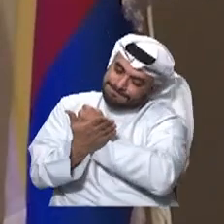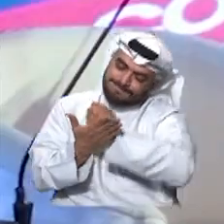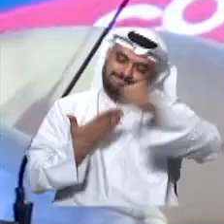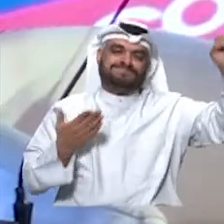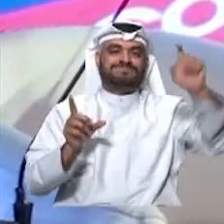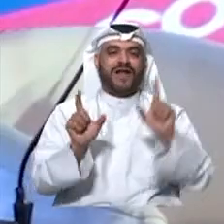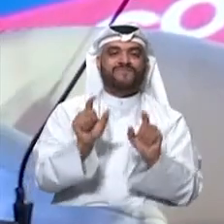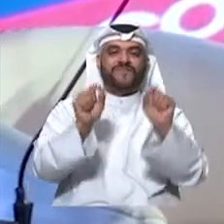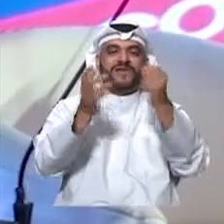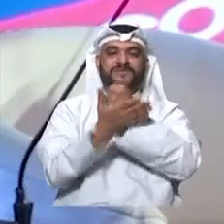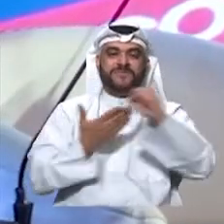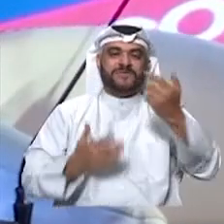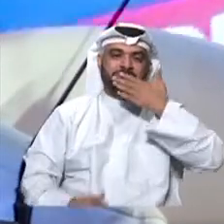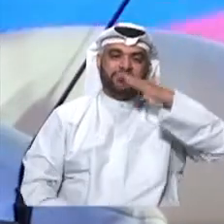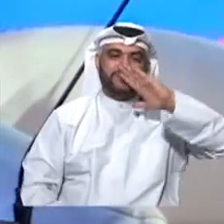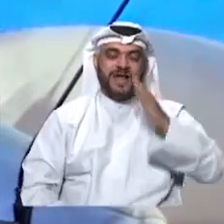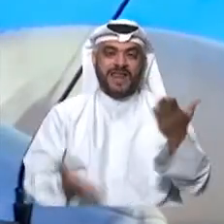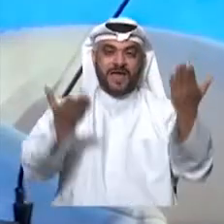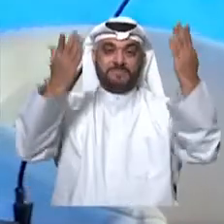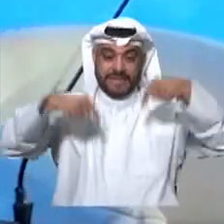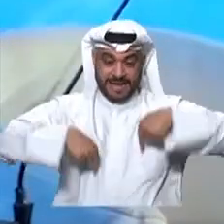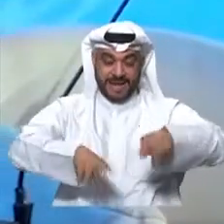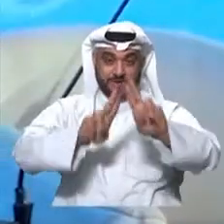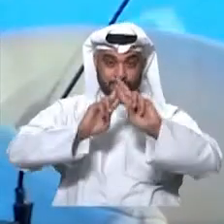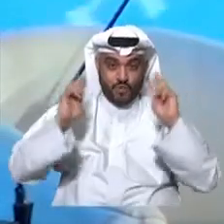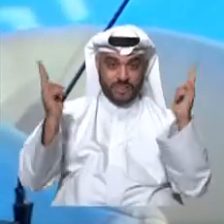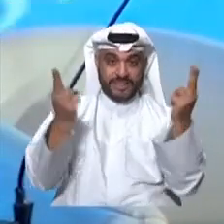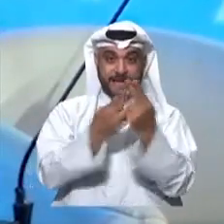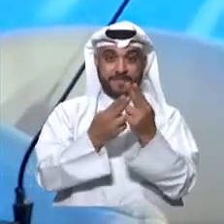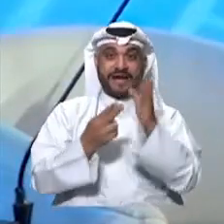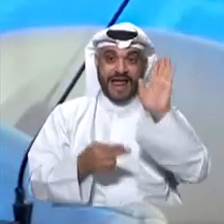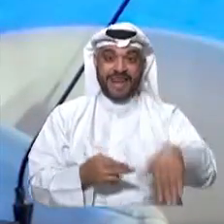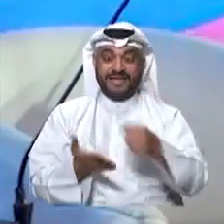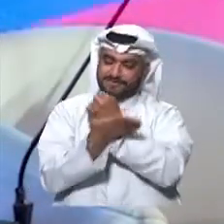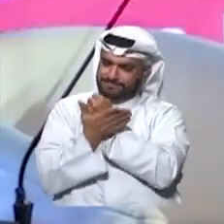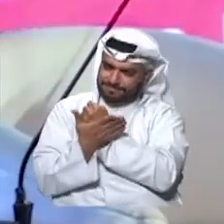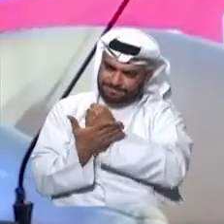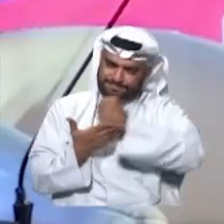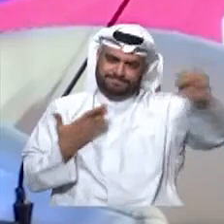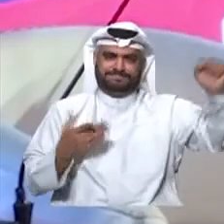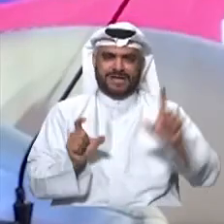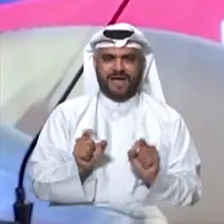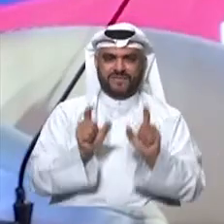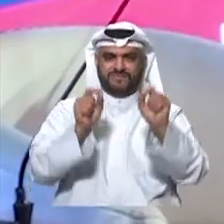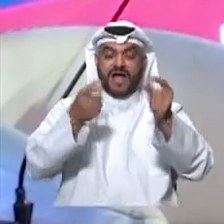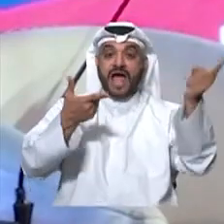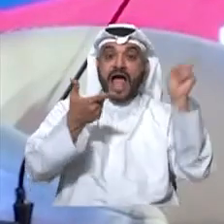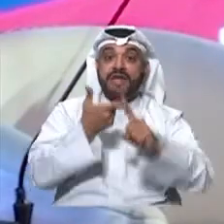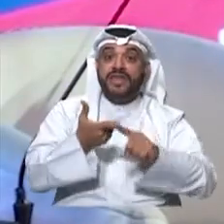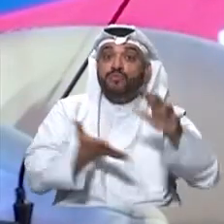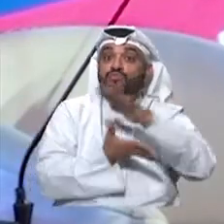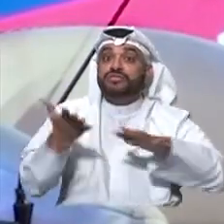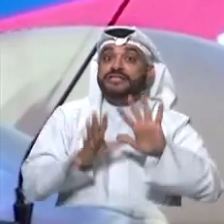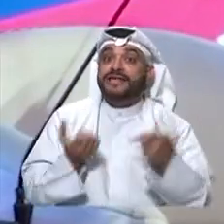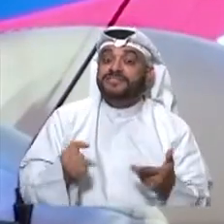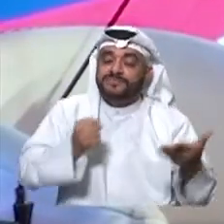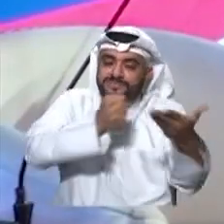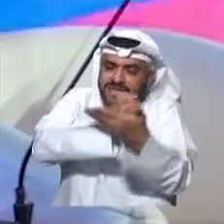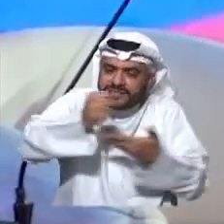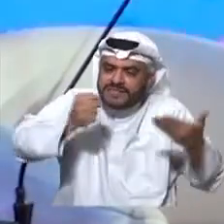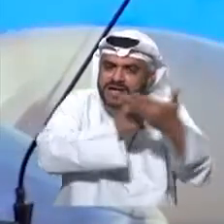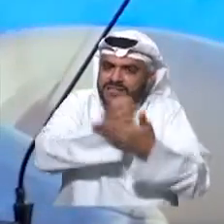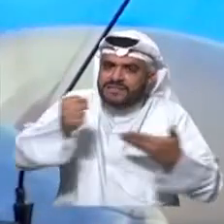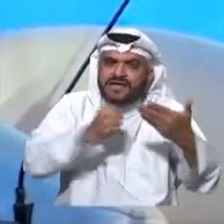المصرفي العربي في توقيت بالغ الأهمية بعد انحصار جائحة كورونا وظهور أزمة دولية بالغة تستدعي وضع